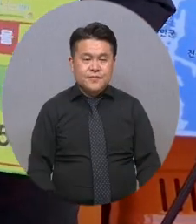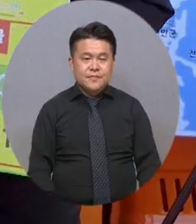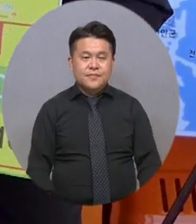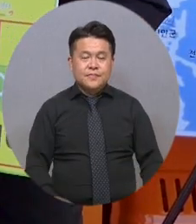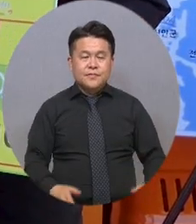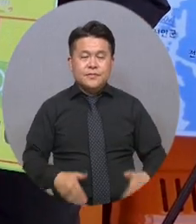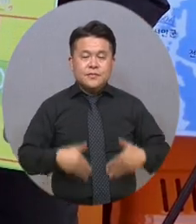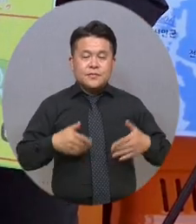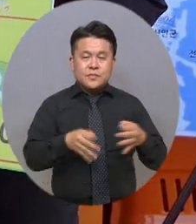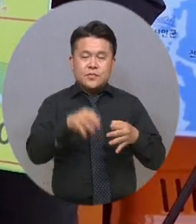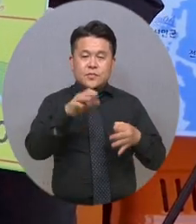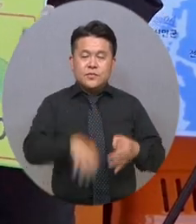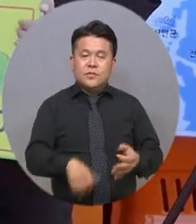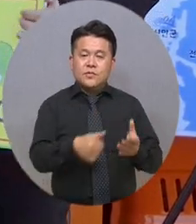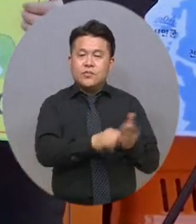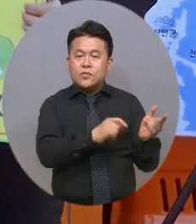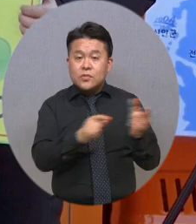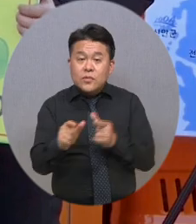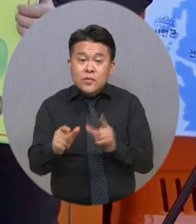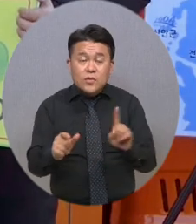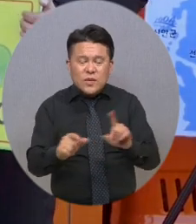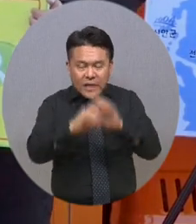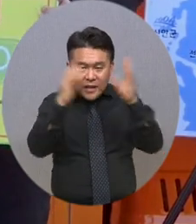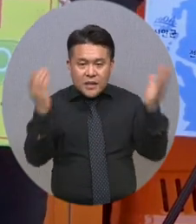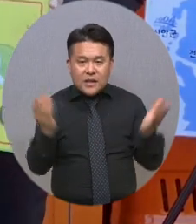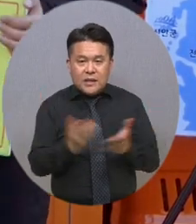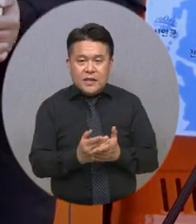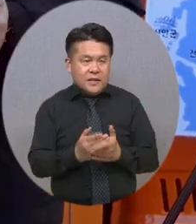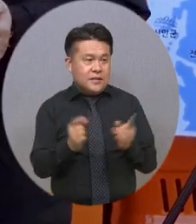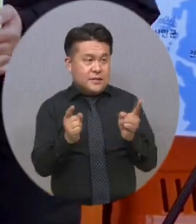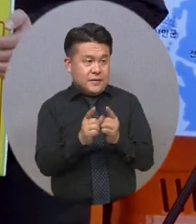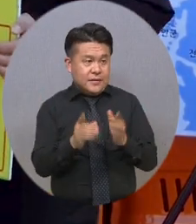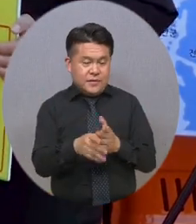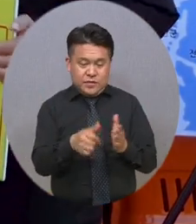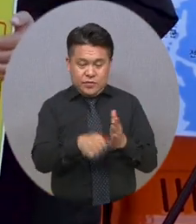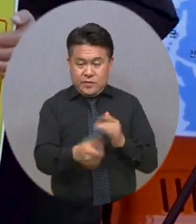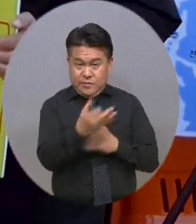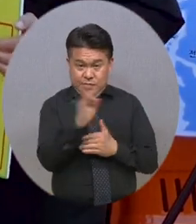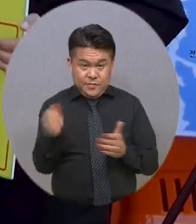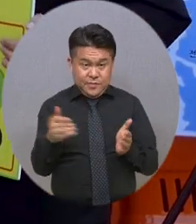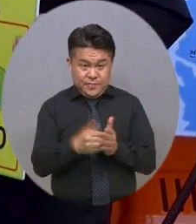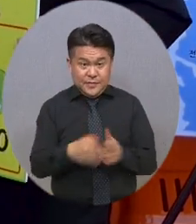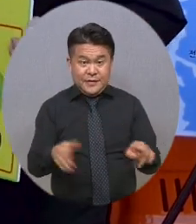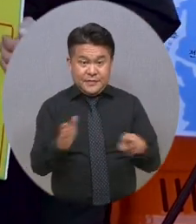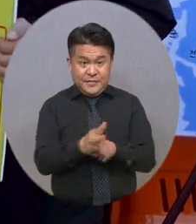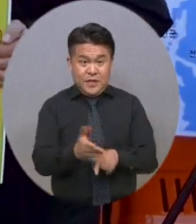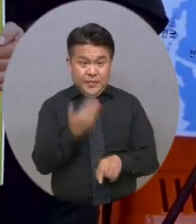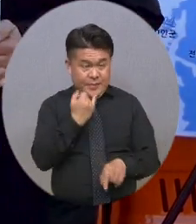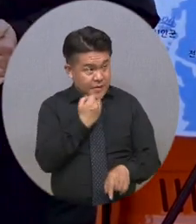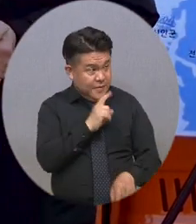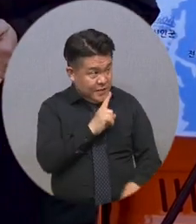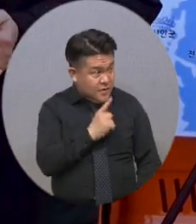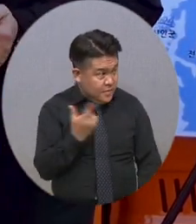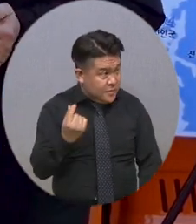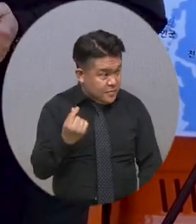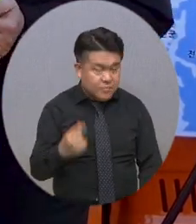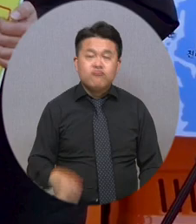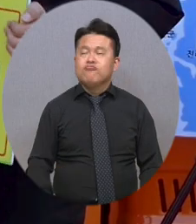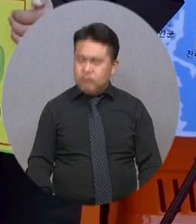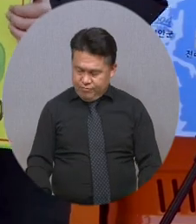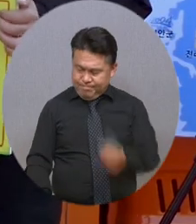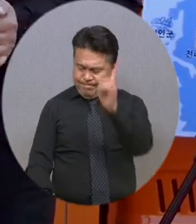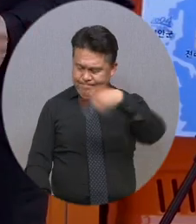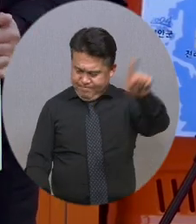남도 장터에 이 올라온 물건들은 모두 도지사께서 직접 품질 인증하고 믿고 먹어도 된다라고 말씀하셨다고. 아,